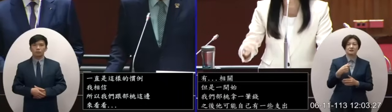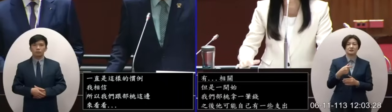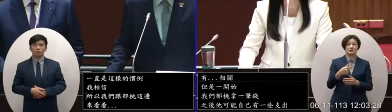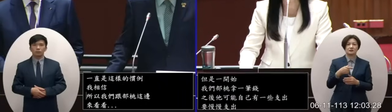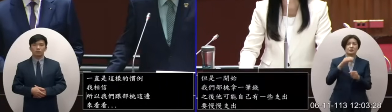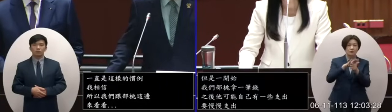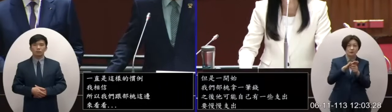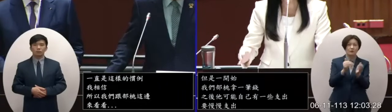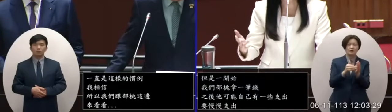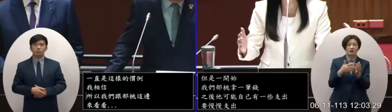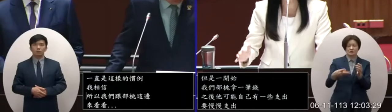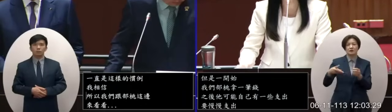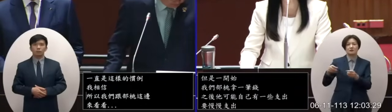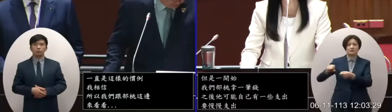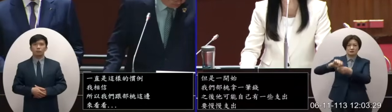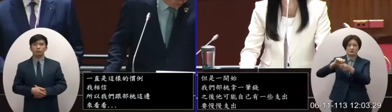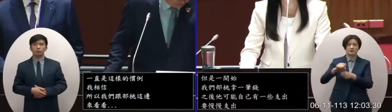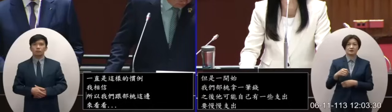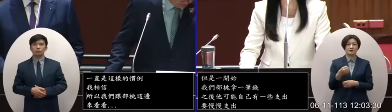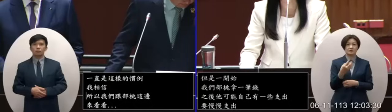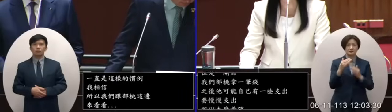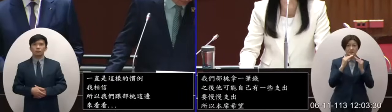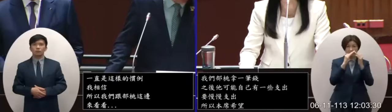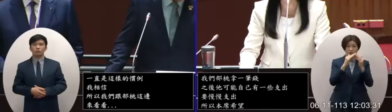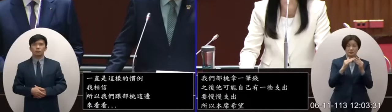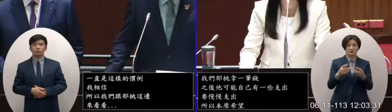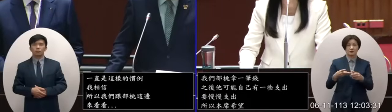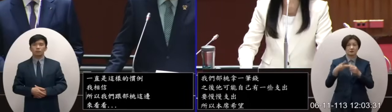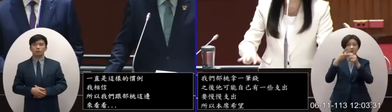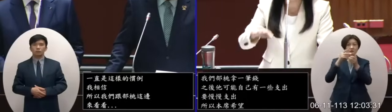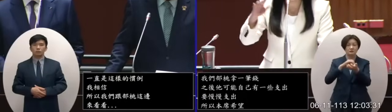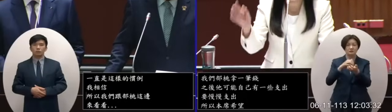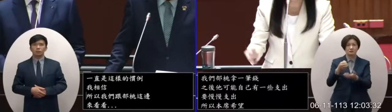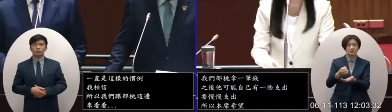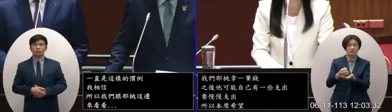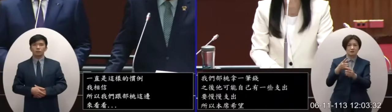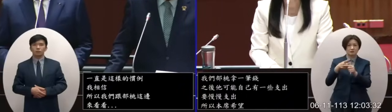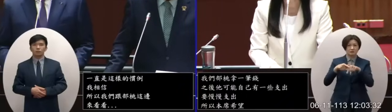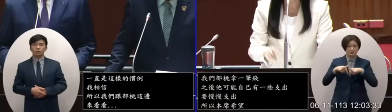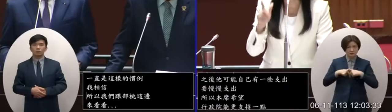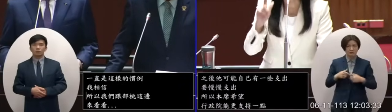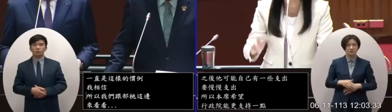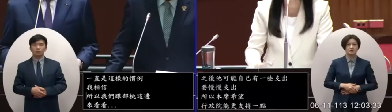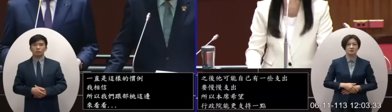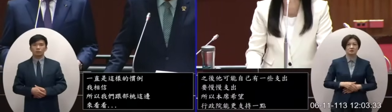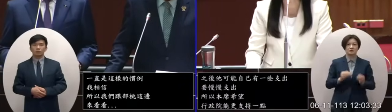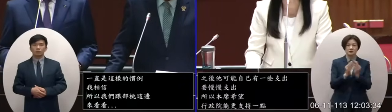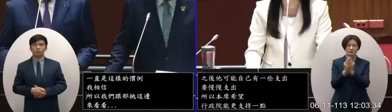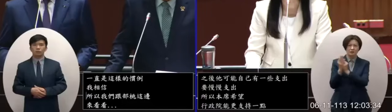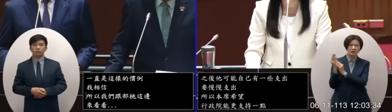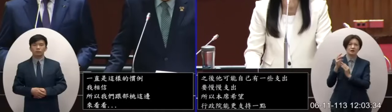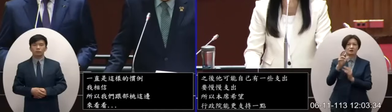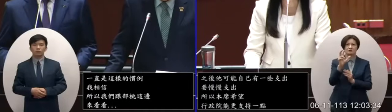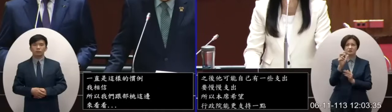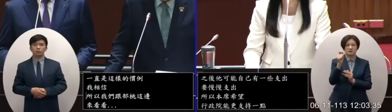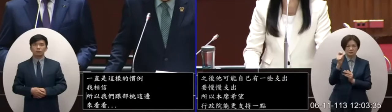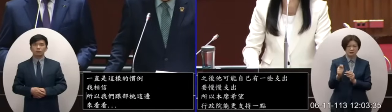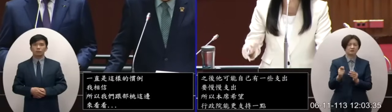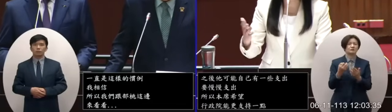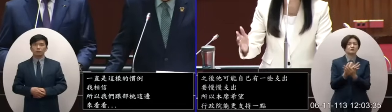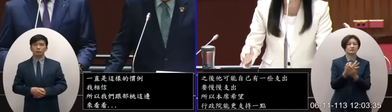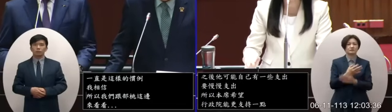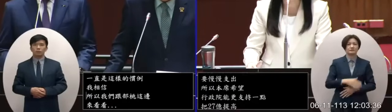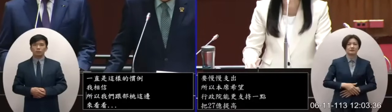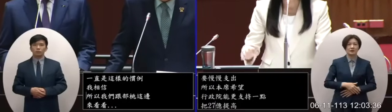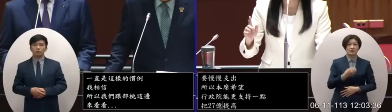我们还有新屋啊，新屋现在也要做这个第二医疗中心嘛，所以整个加起来啊，将近70亿的缺口。 口啊。而且我们看